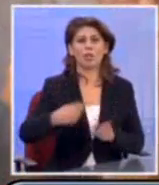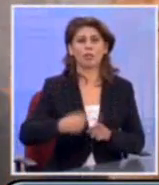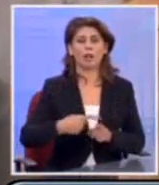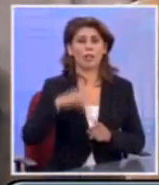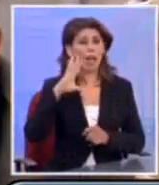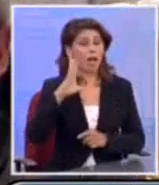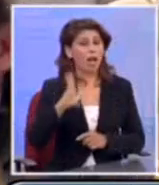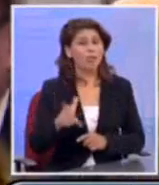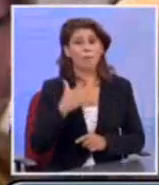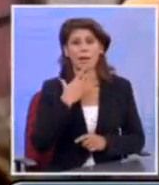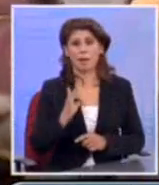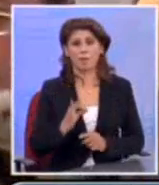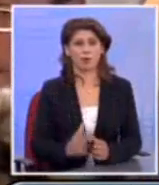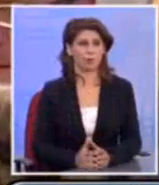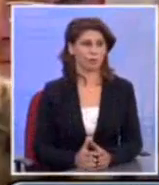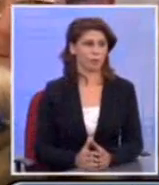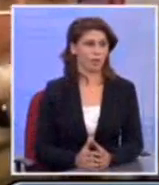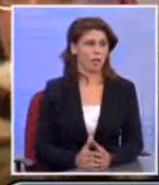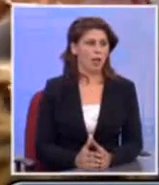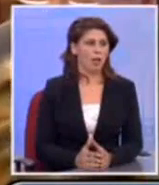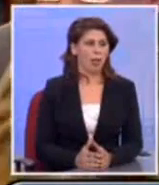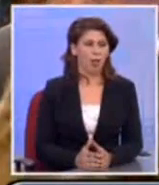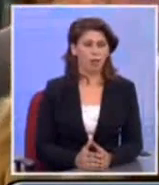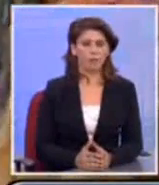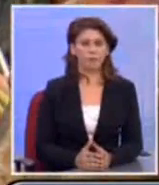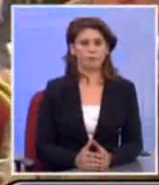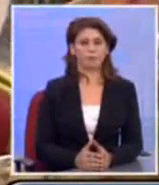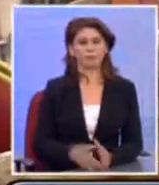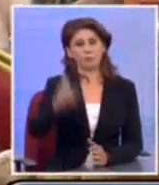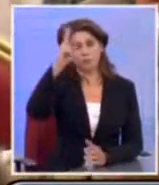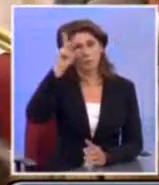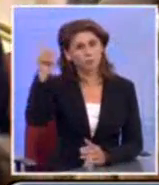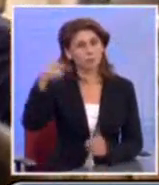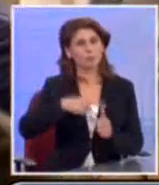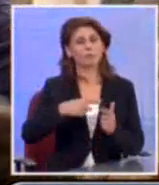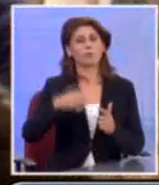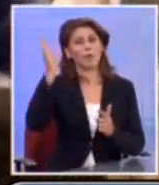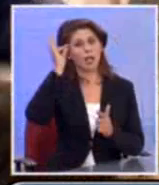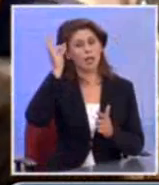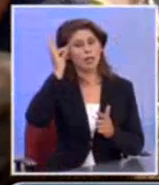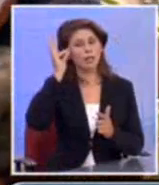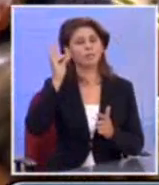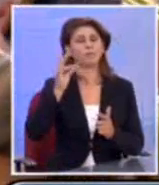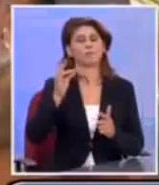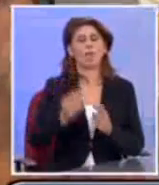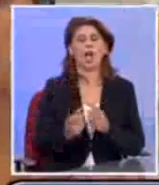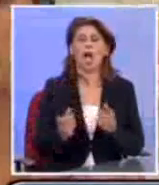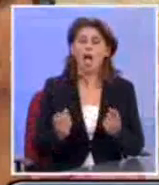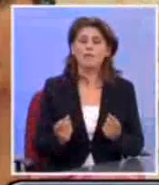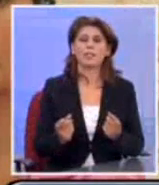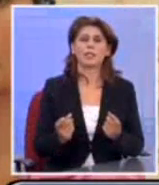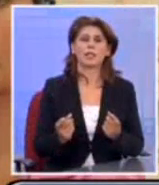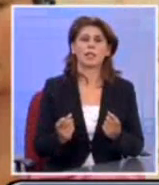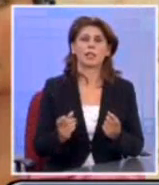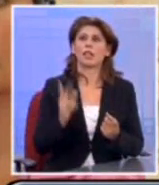Κάθε μέρα λοιπόν η γερμανική, γαλλική, αυστριακή, βελγική, ισπανική, πορτογαλική